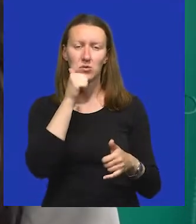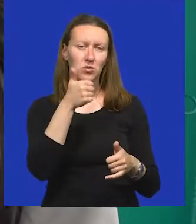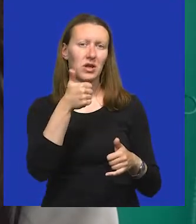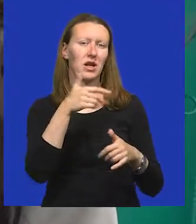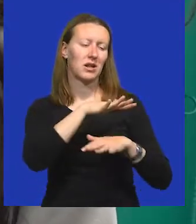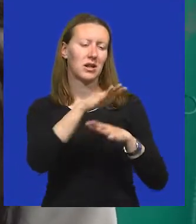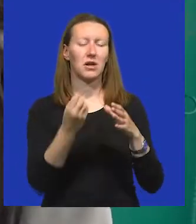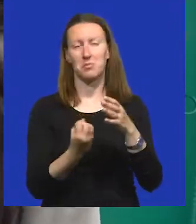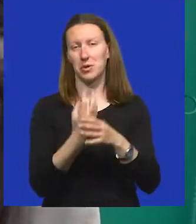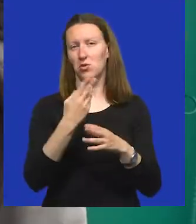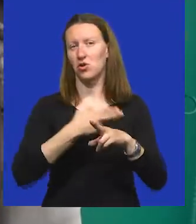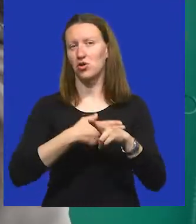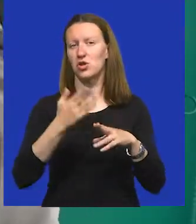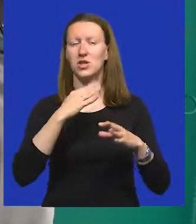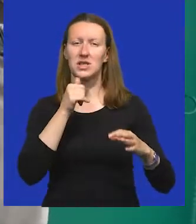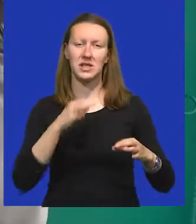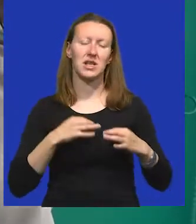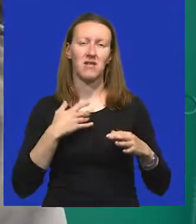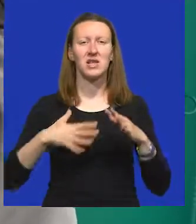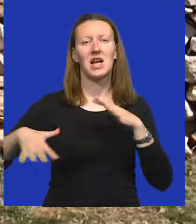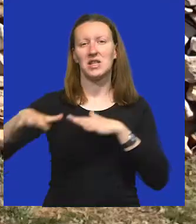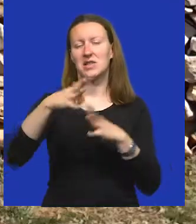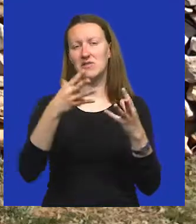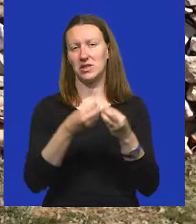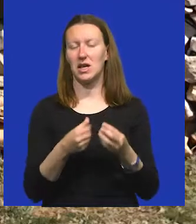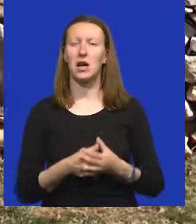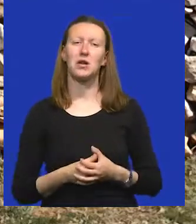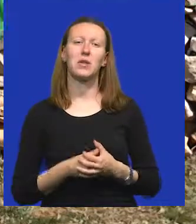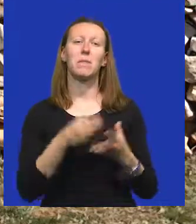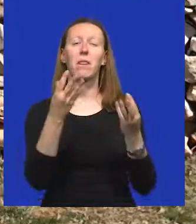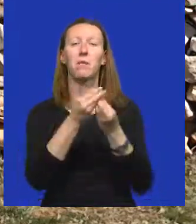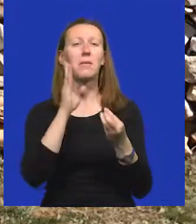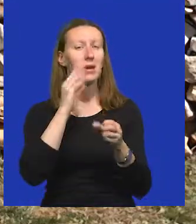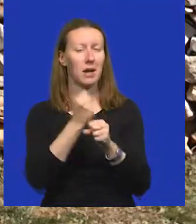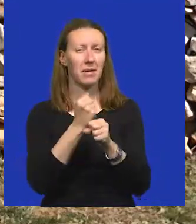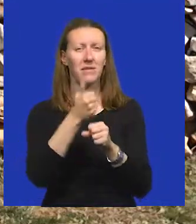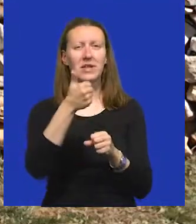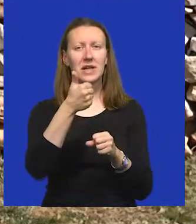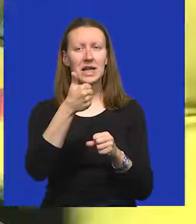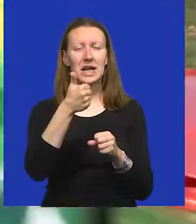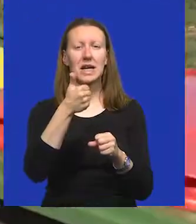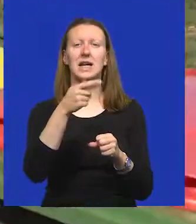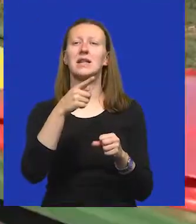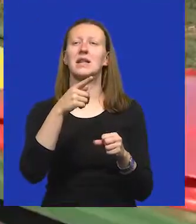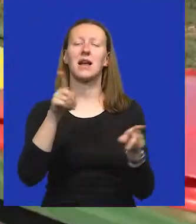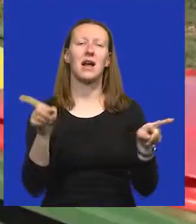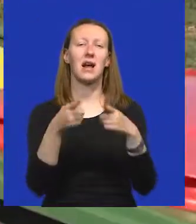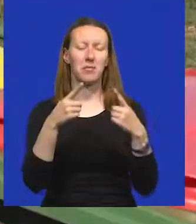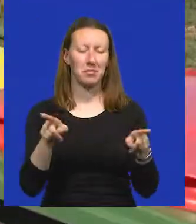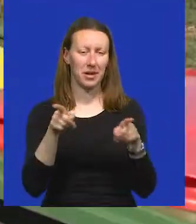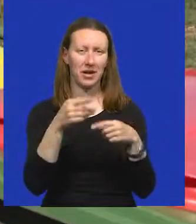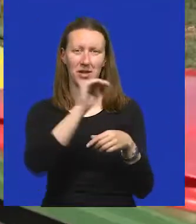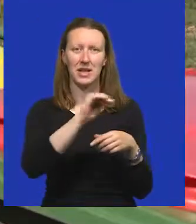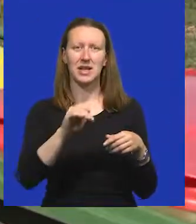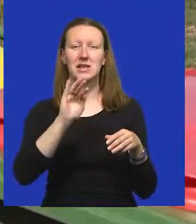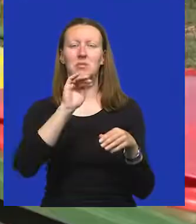domani un ambiente più pulito e sano per tutti quanti noi. Come ha detto lei, insieme a Medolino avete fatto anche una recita, i bambini